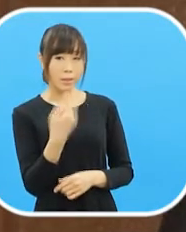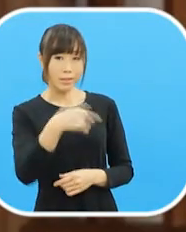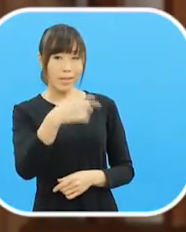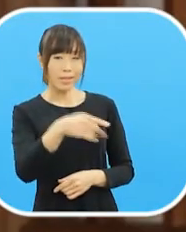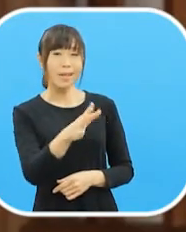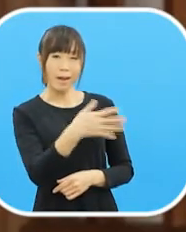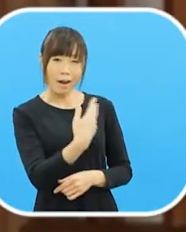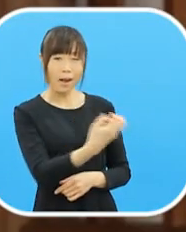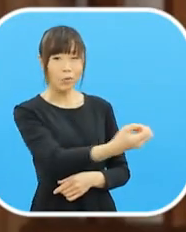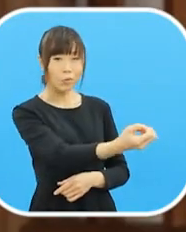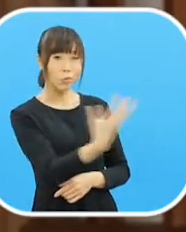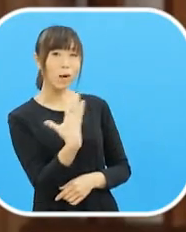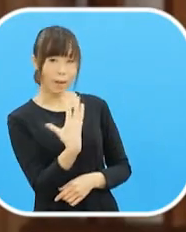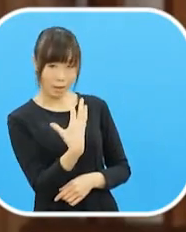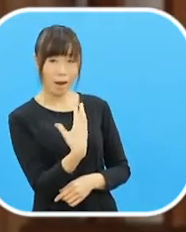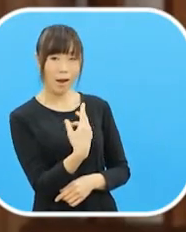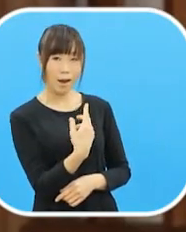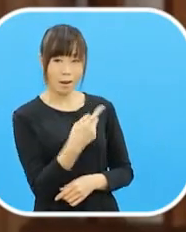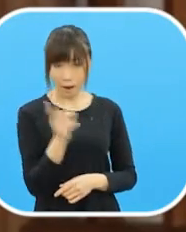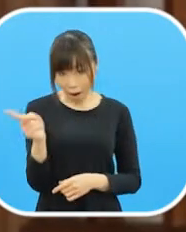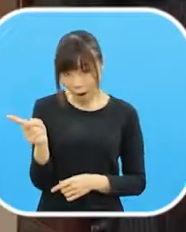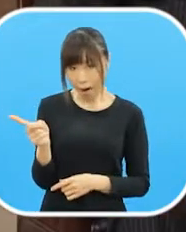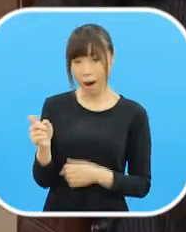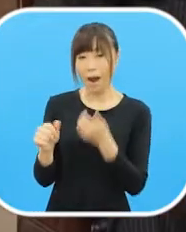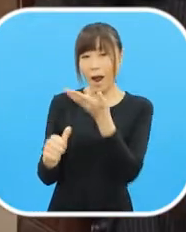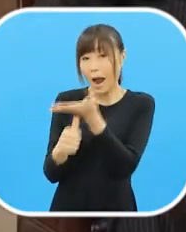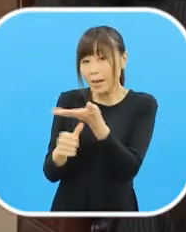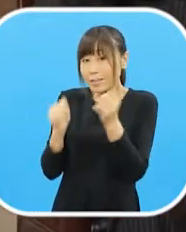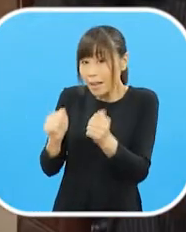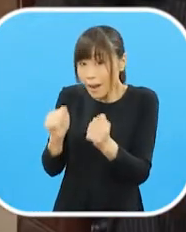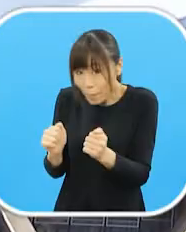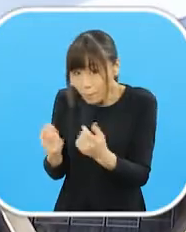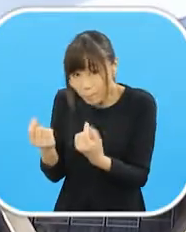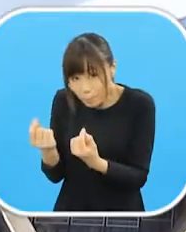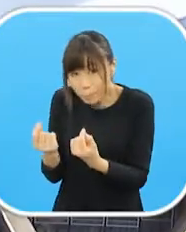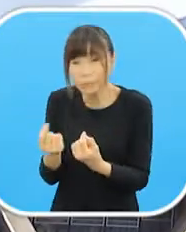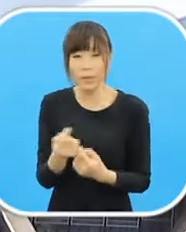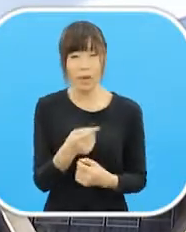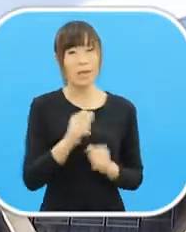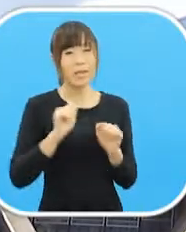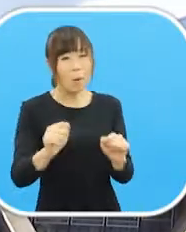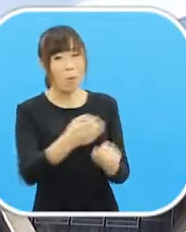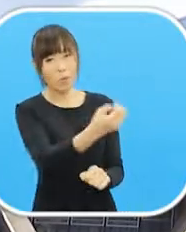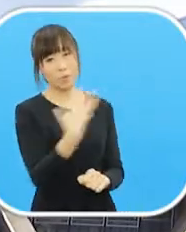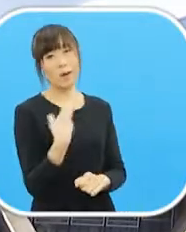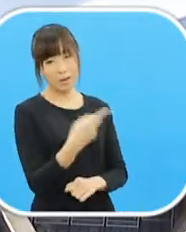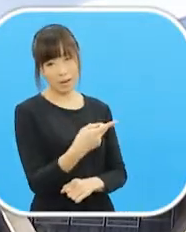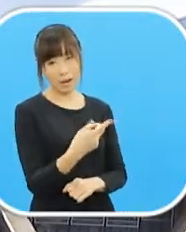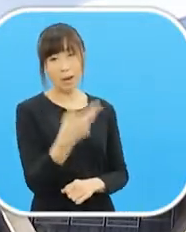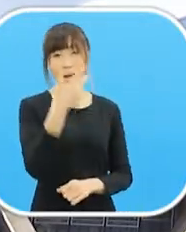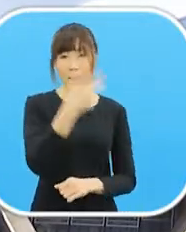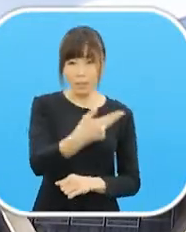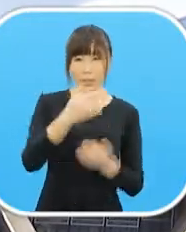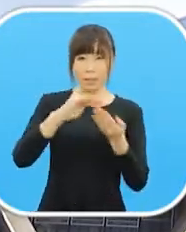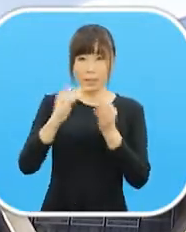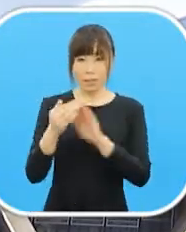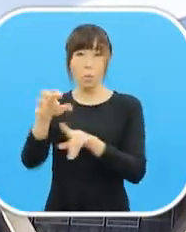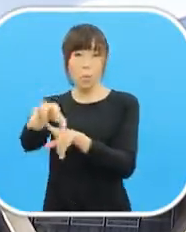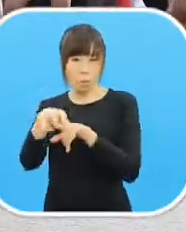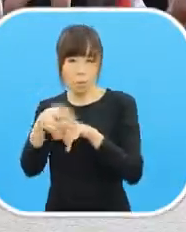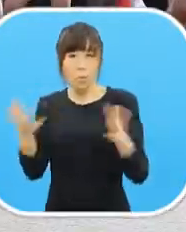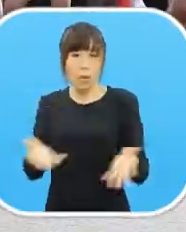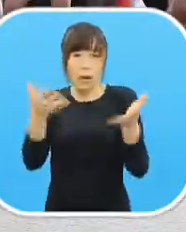から、ね、 秋田ラン やろうよと、市町村のね、その活性化にもねつなげようということ